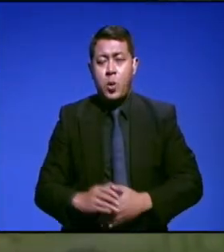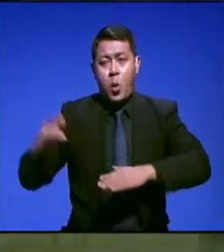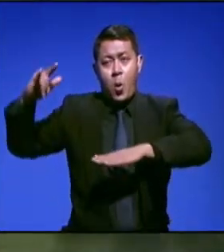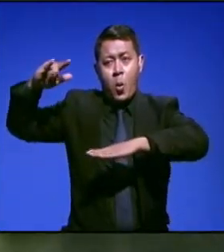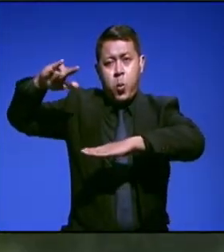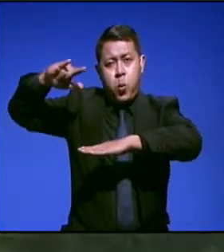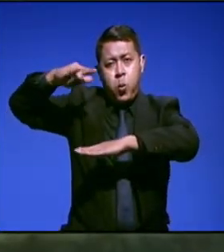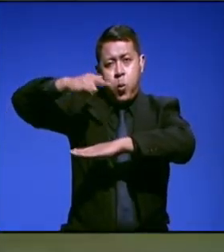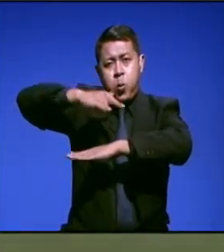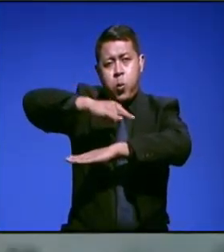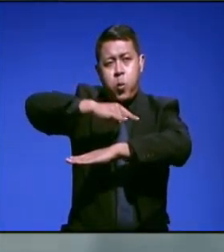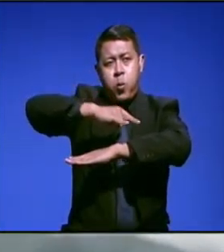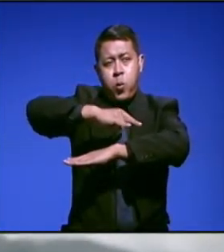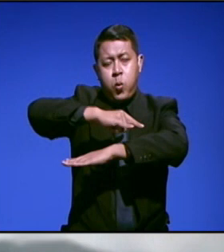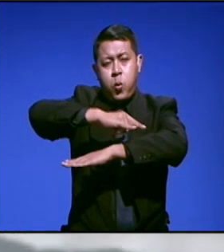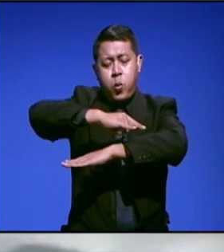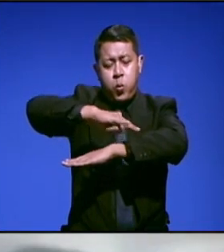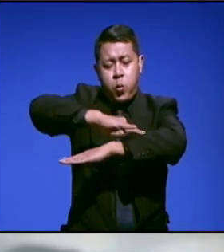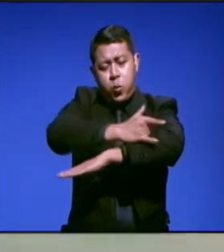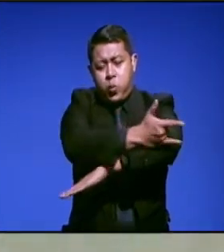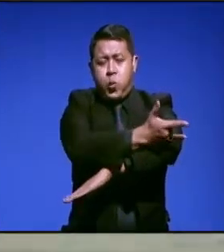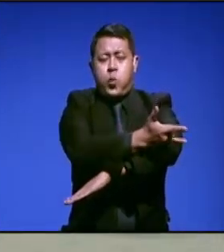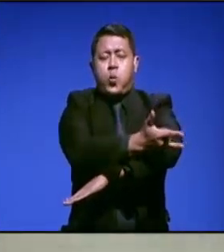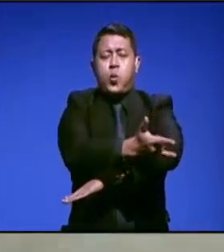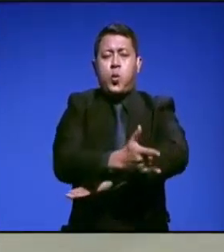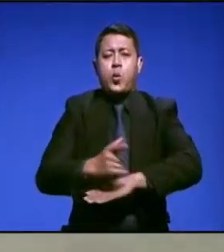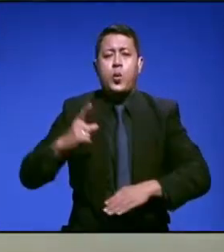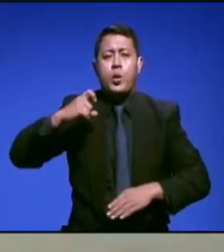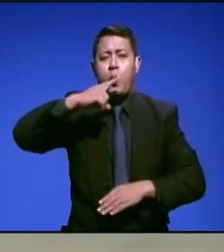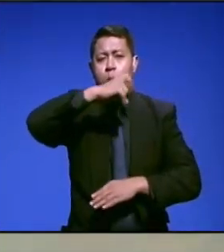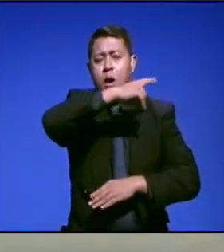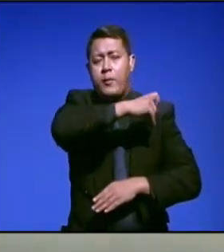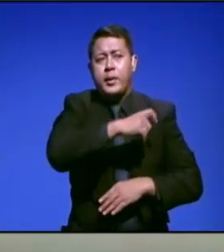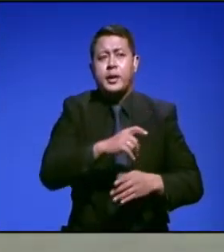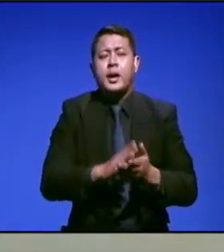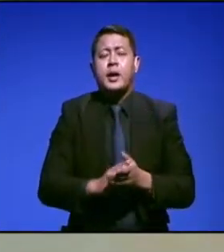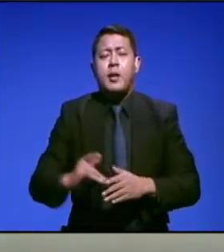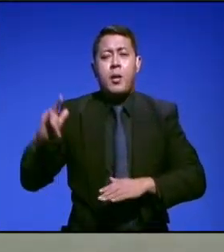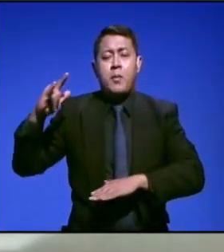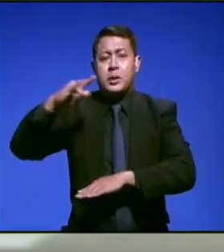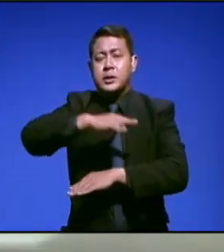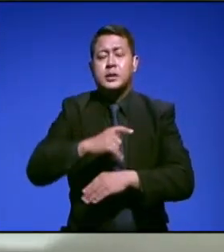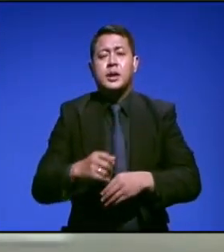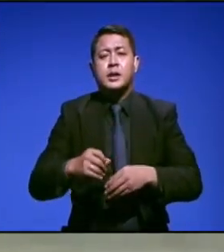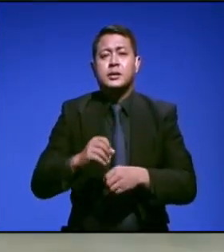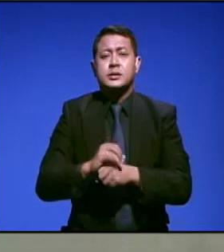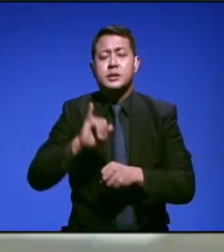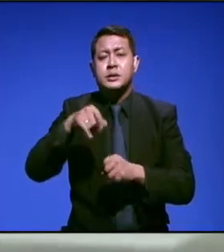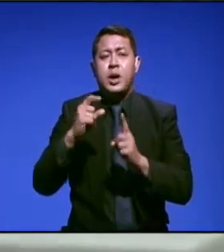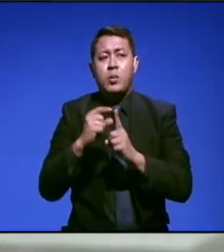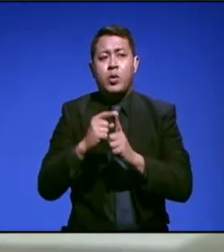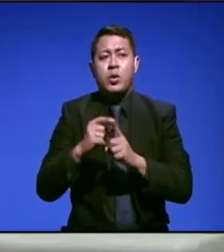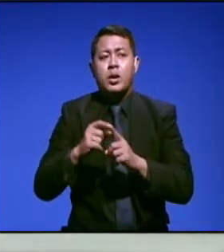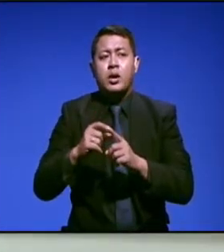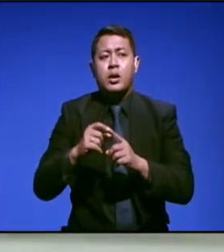Pesawat kargo Trigana Air mengalami insiden ketika mendarat di Bandara Wamena Selasa pagi. Pesawat yang terbang dari Jayapura ini mengalami kerusakan di